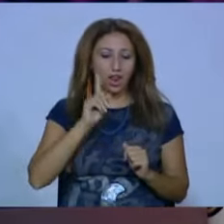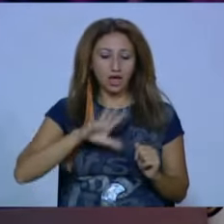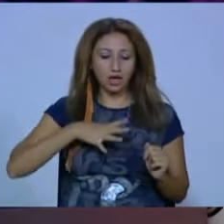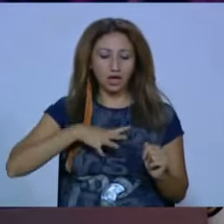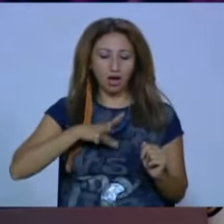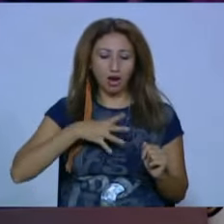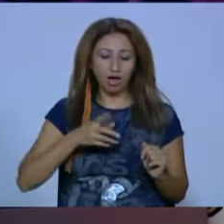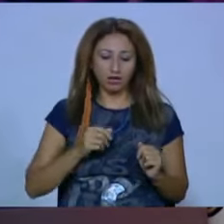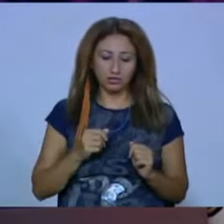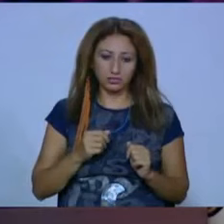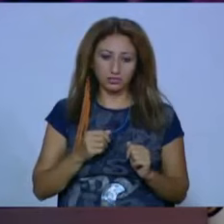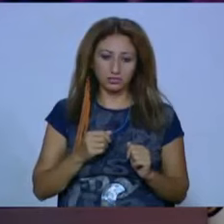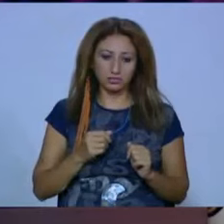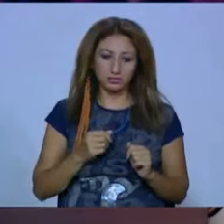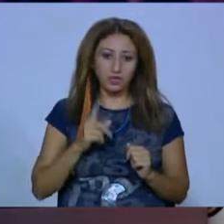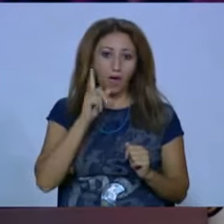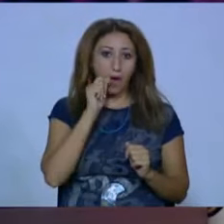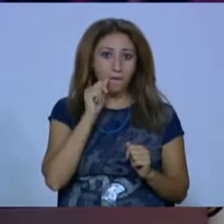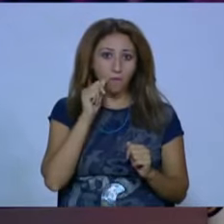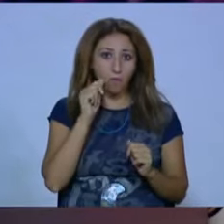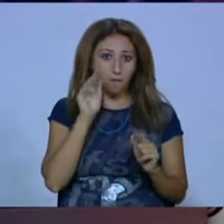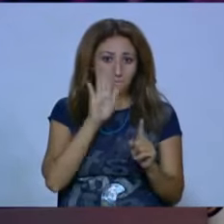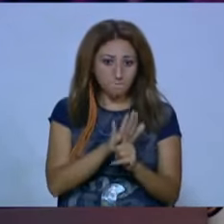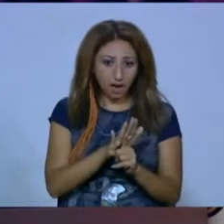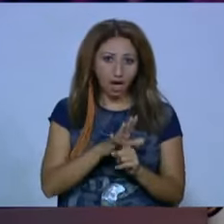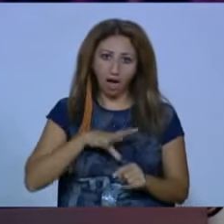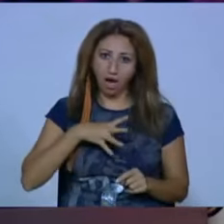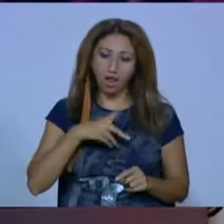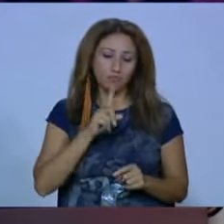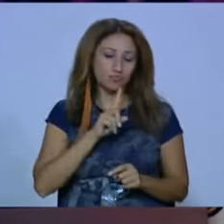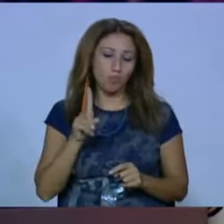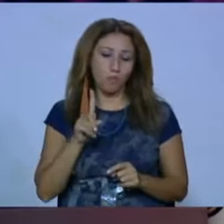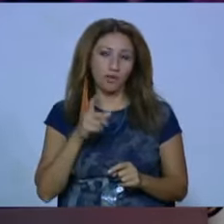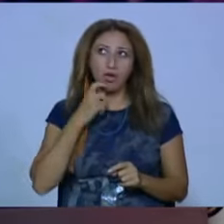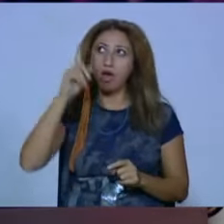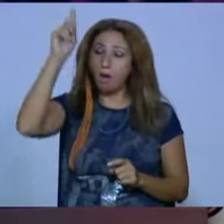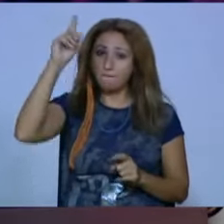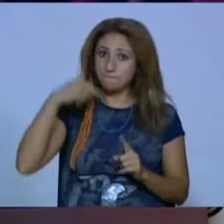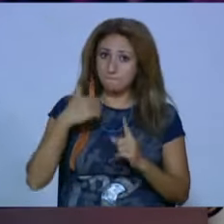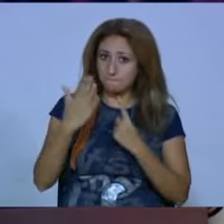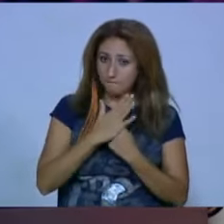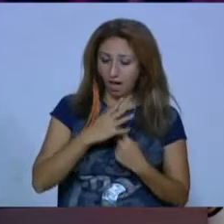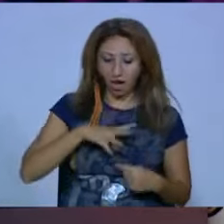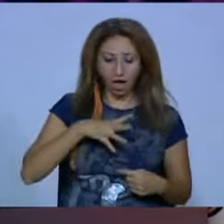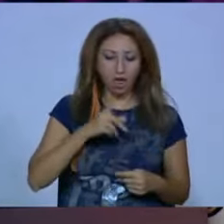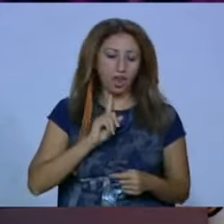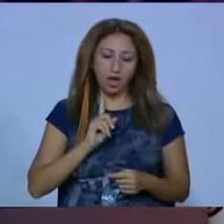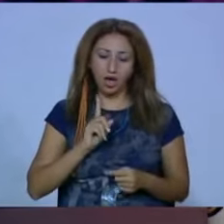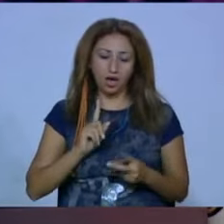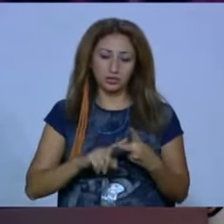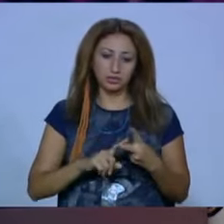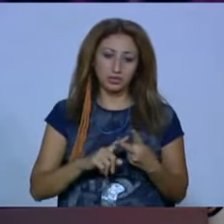من كان له اب، فكيف يقلق من كان له رب. المقوله